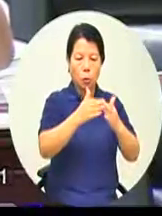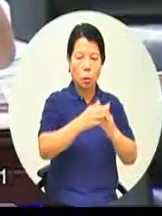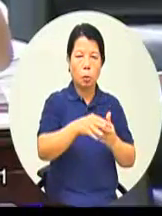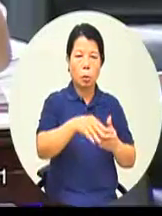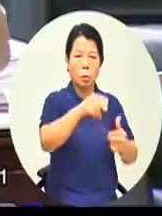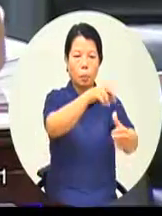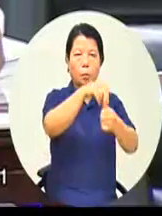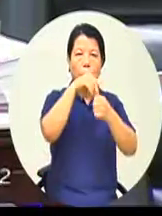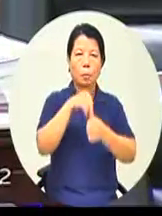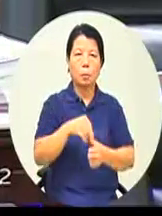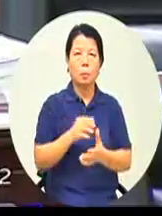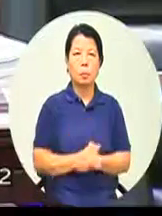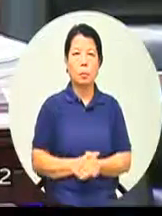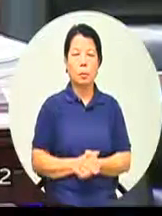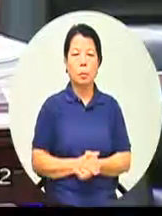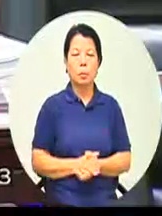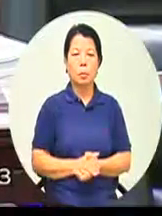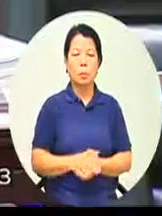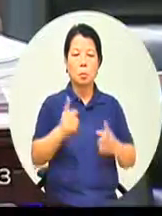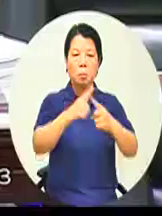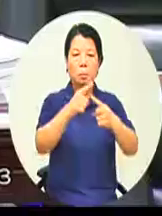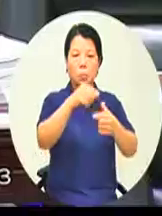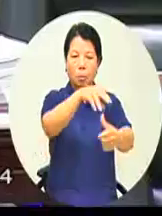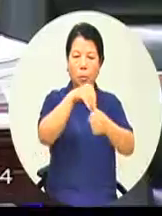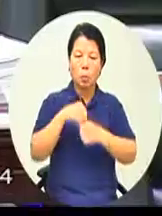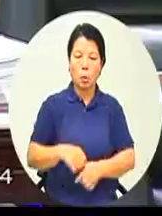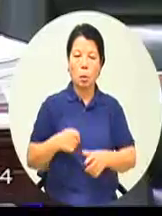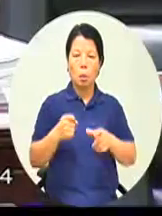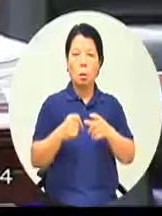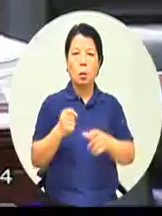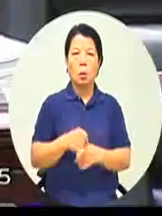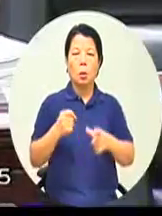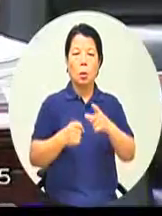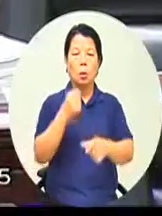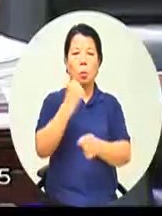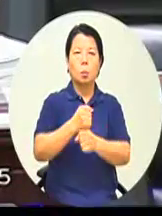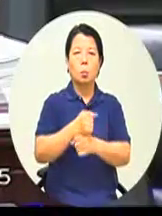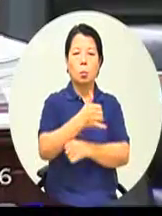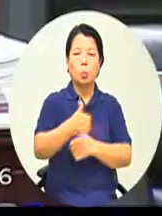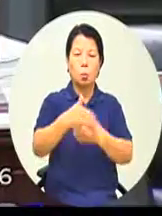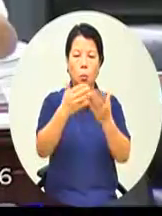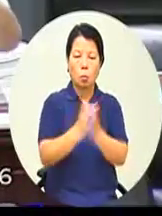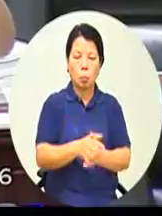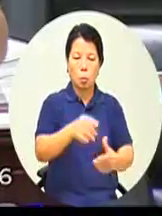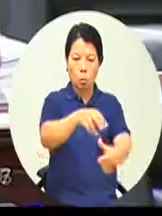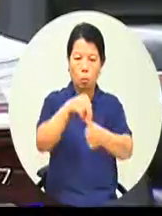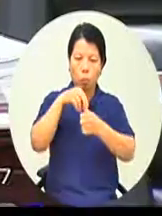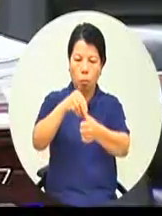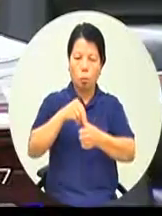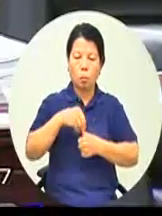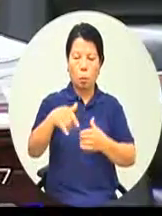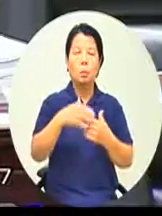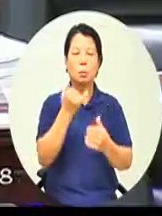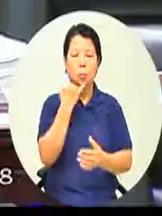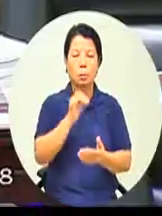来，借调出来的，公务员融资给低寡哈，哦，一寡人会当对来得